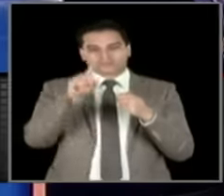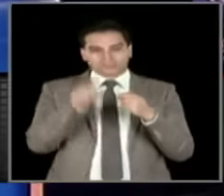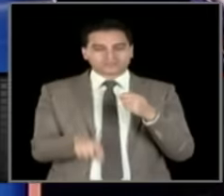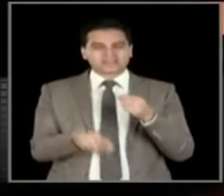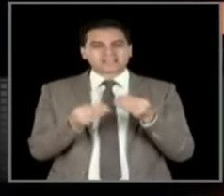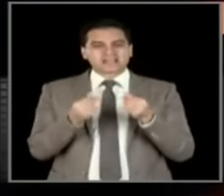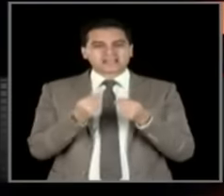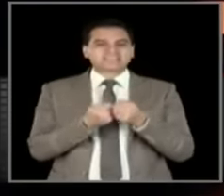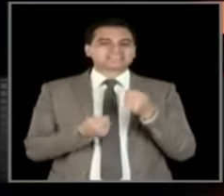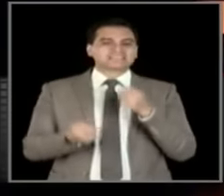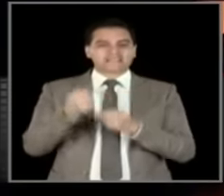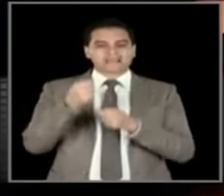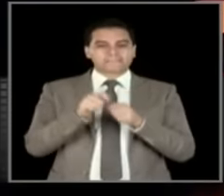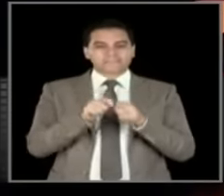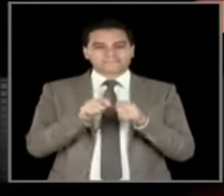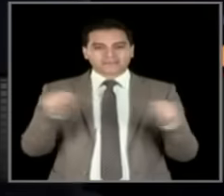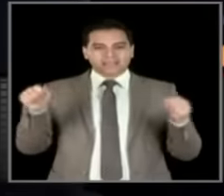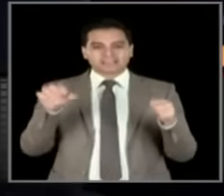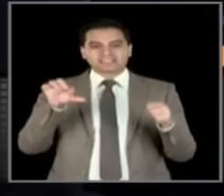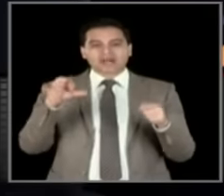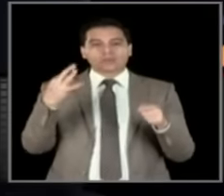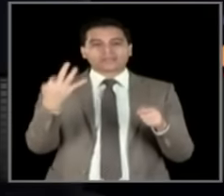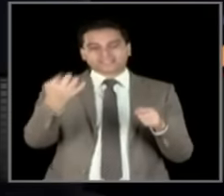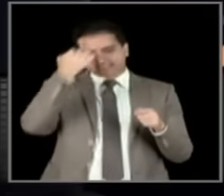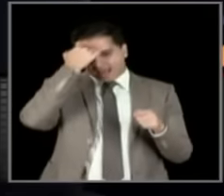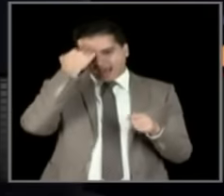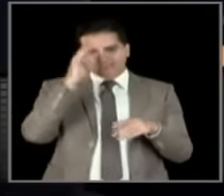مساحته 39,000 كيلومتر مربع،